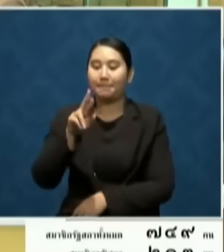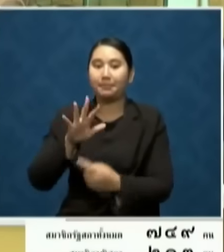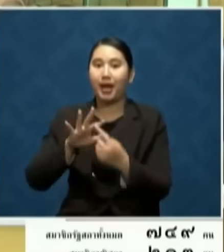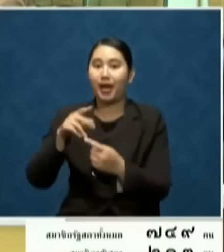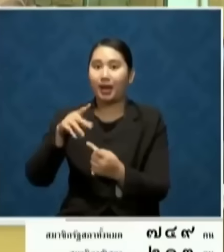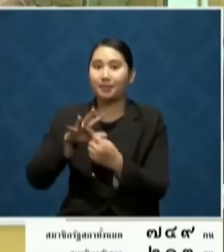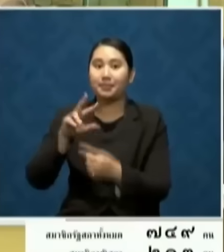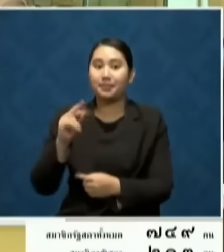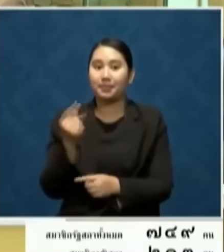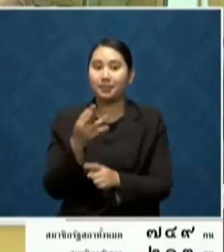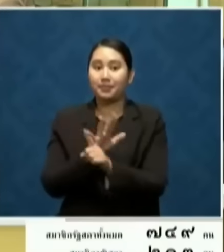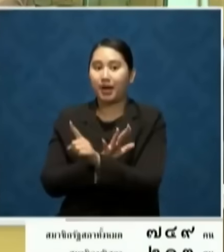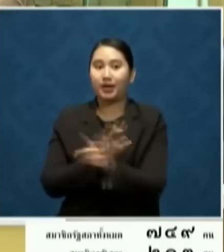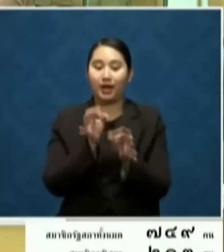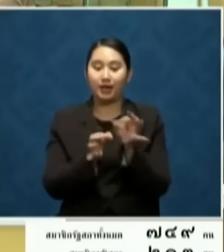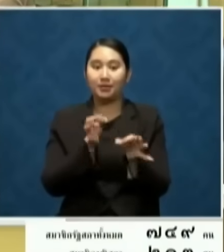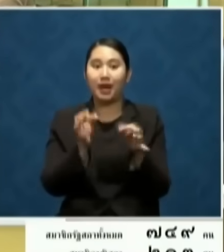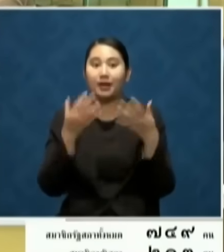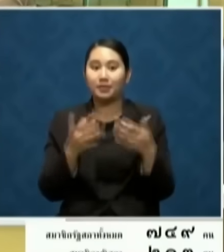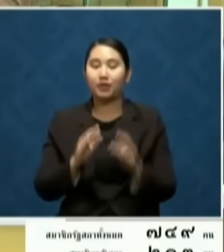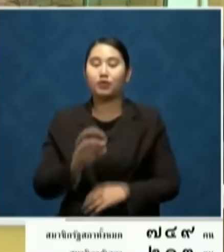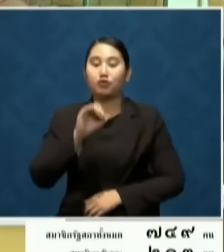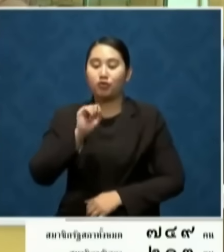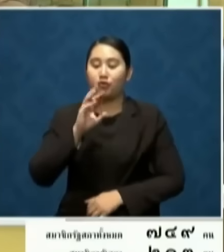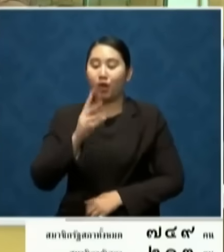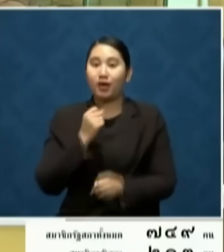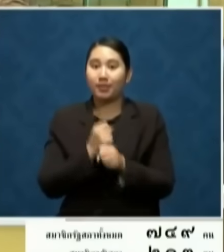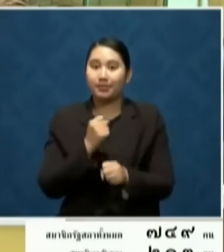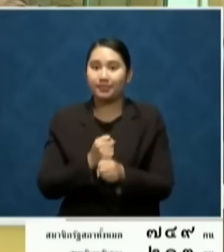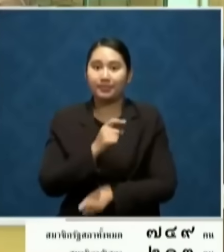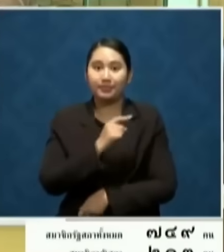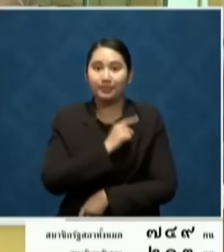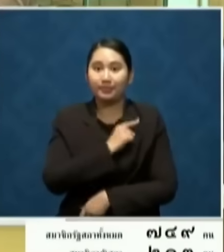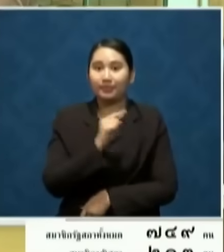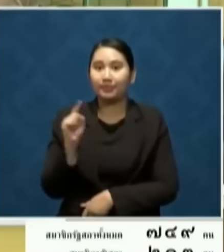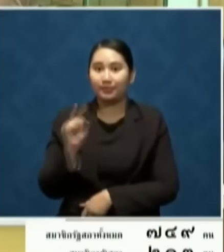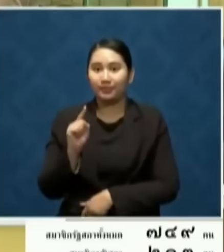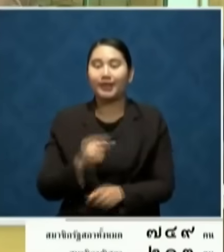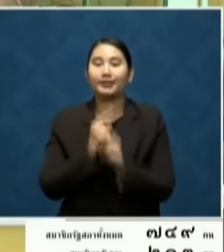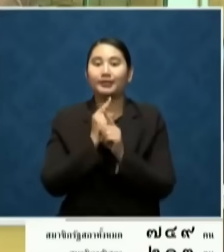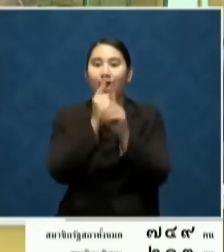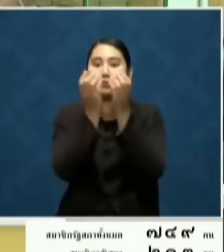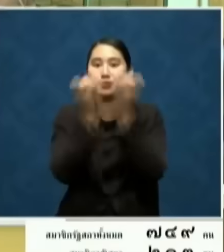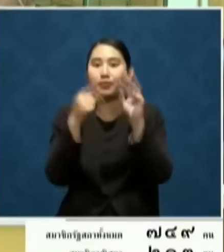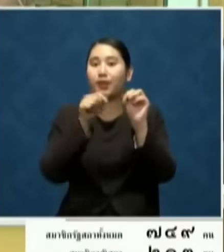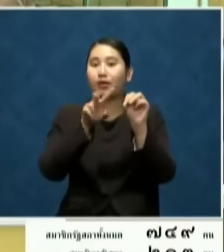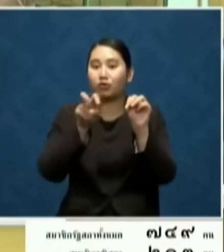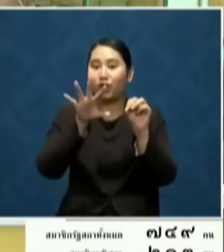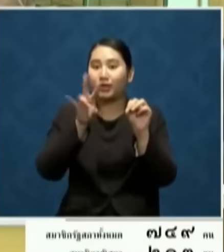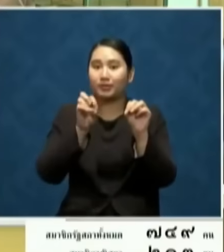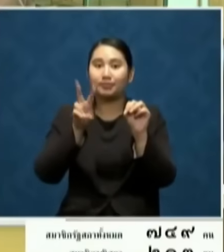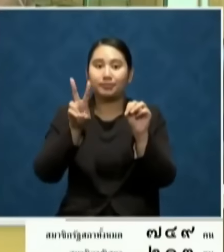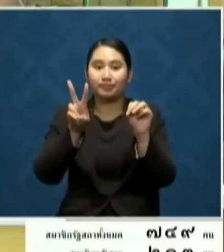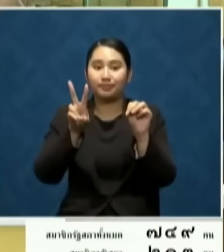าและเสียงที่จะลงมติต่างๆเราทำด้วยความบริสุทธิ์ใจไม่คิดว่าจะไม่เคารพประชาชนหลังการลงมติ